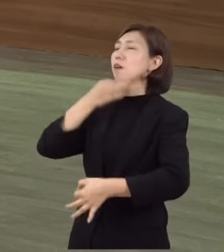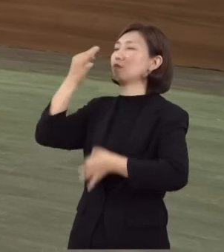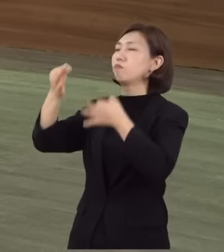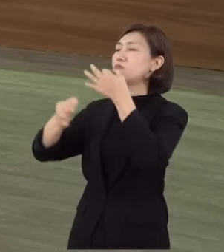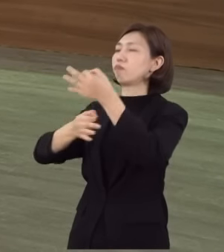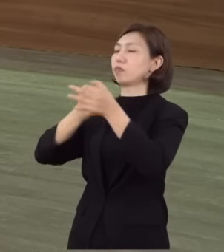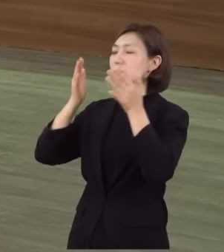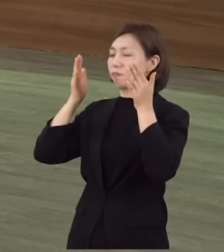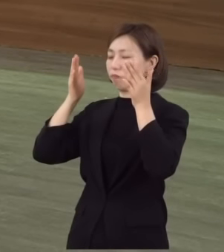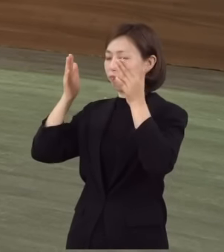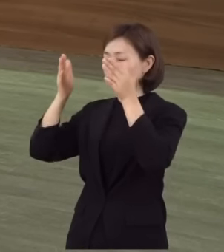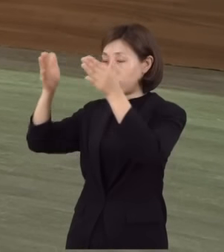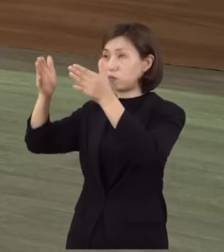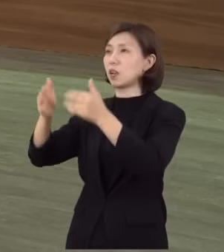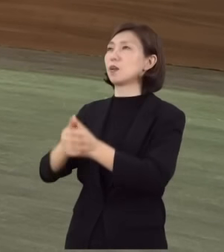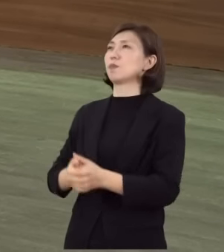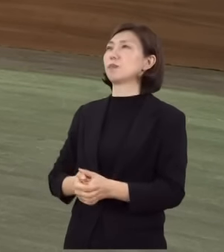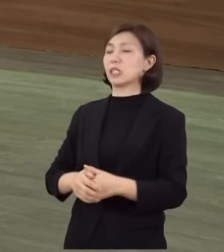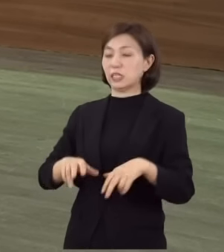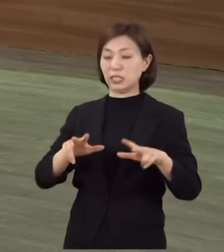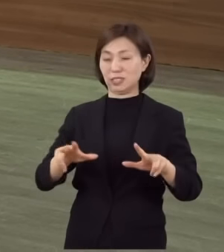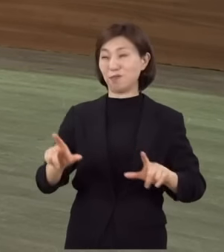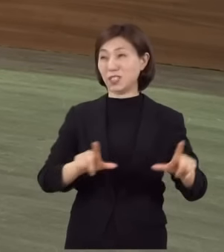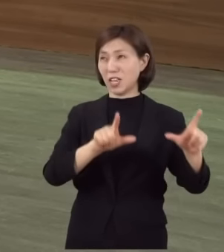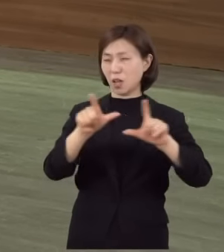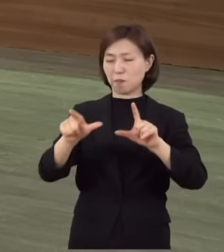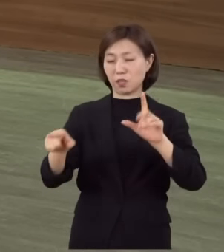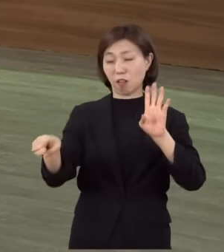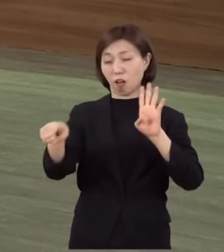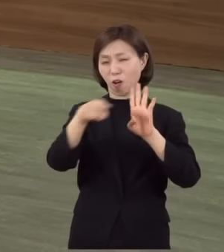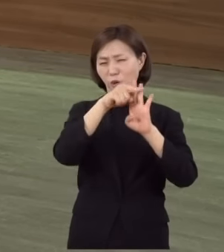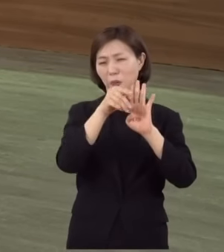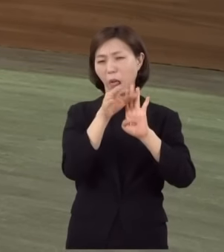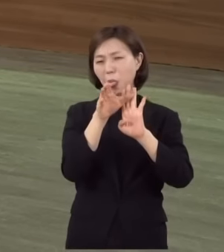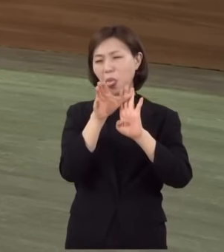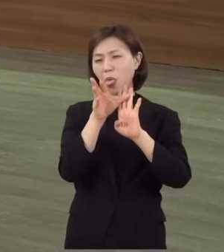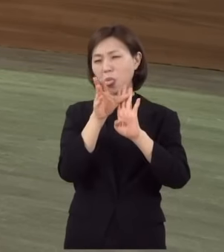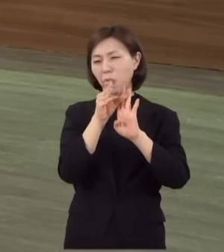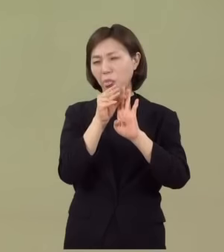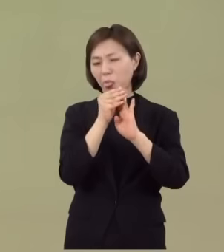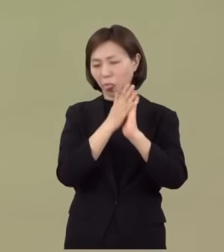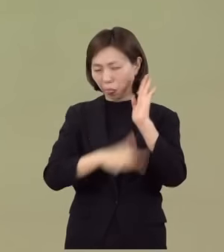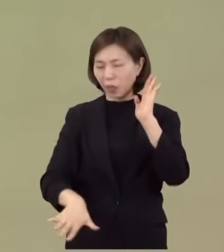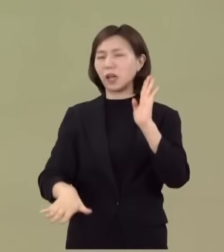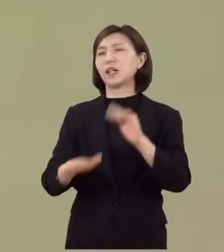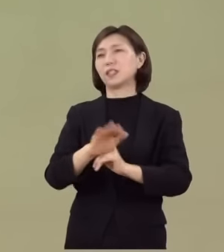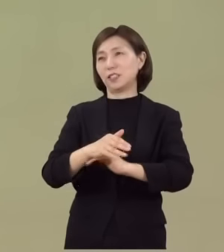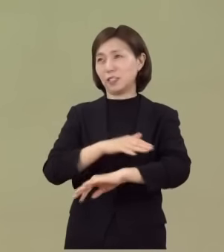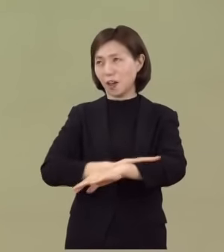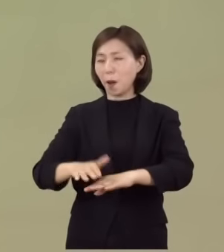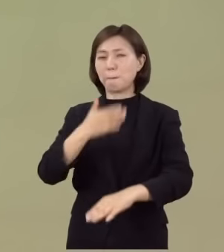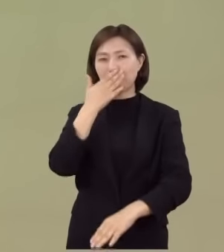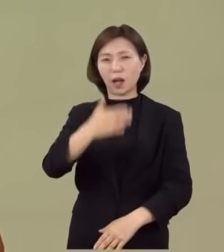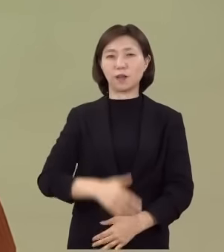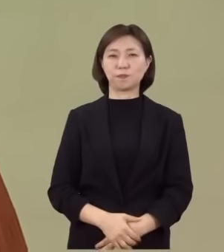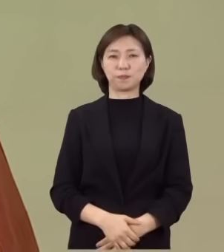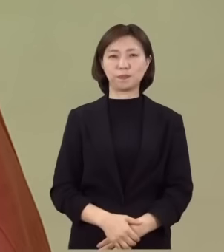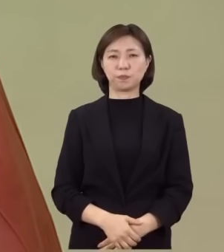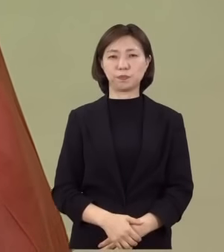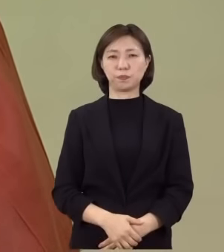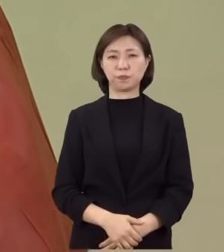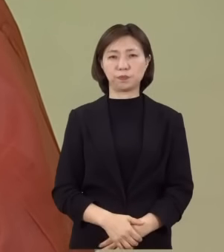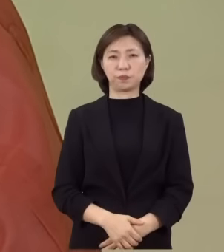업장을 가장 잘 소멸시킬 수 있어 그래서 만약